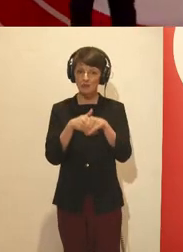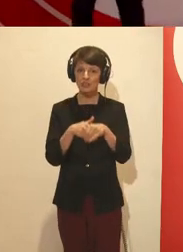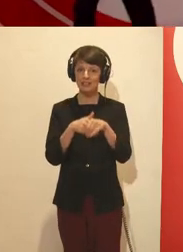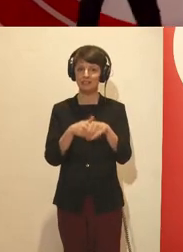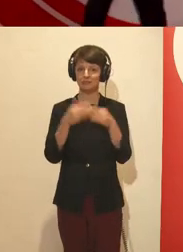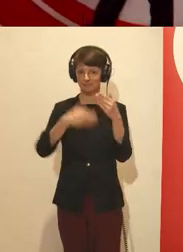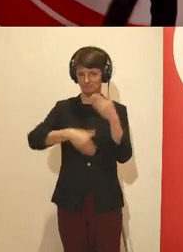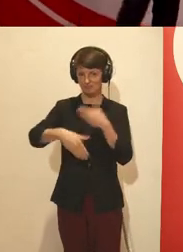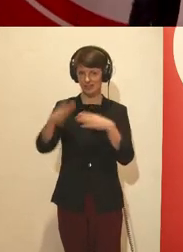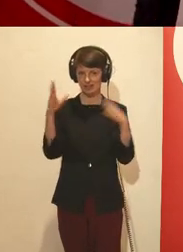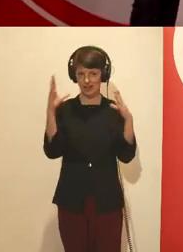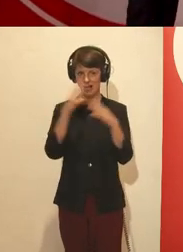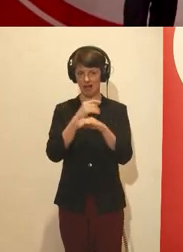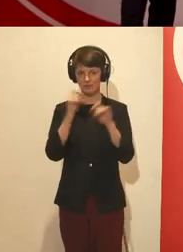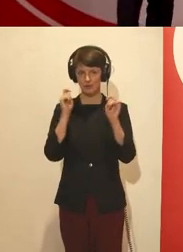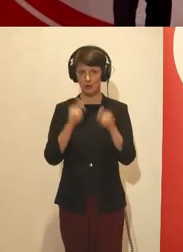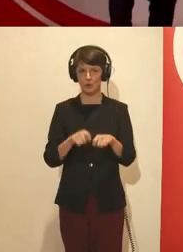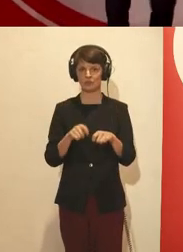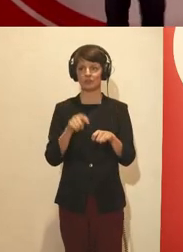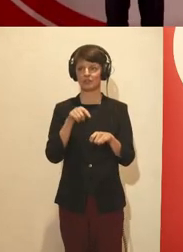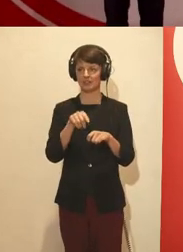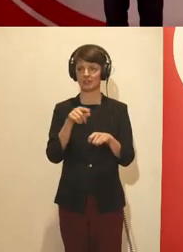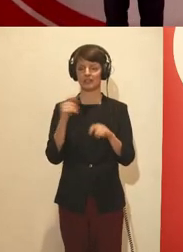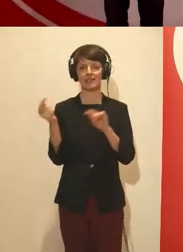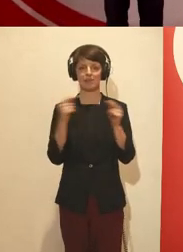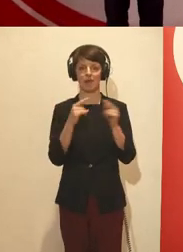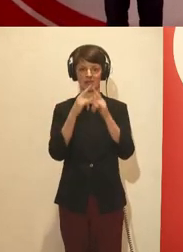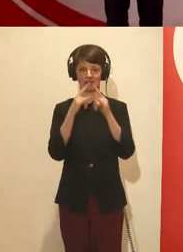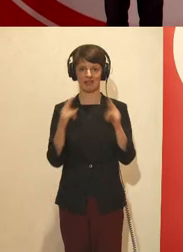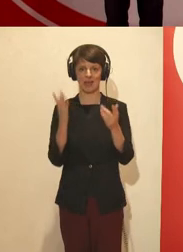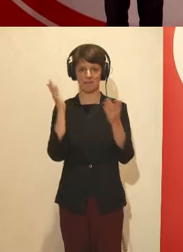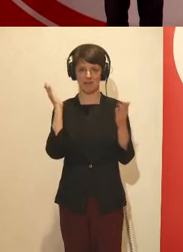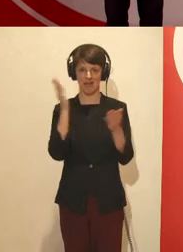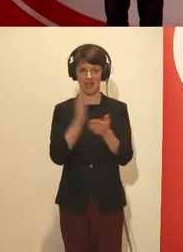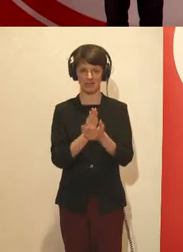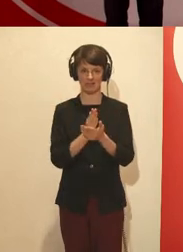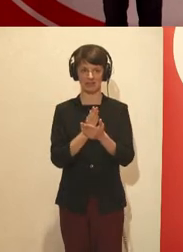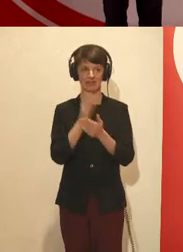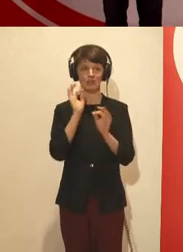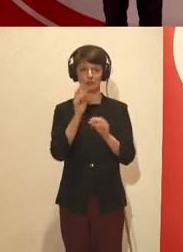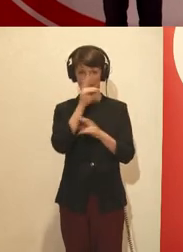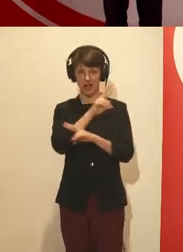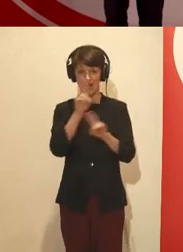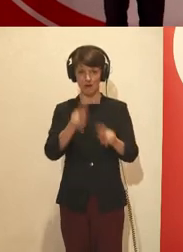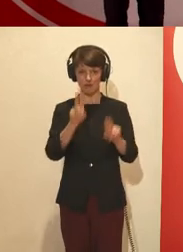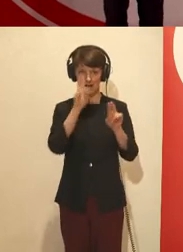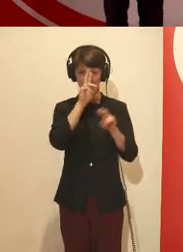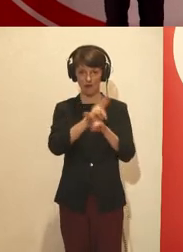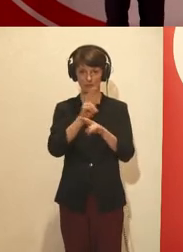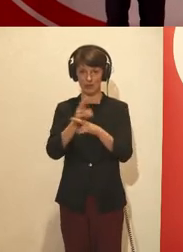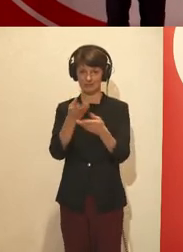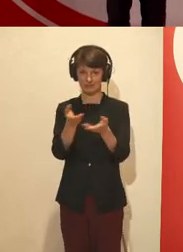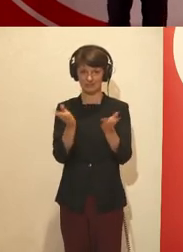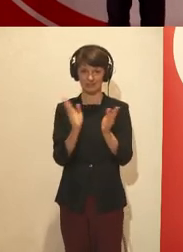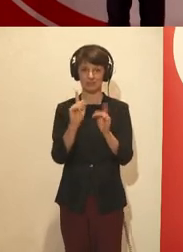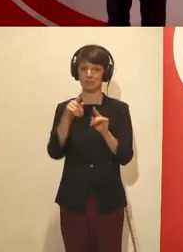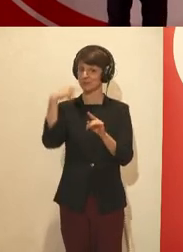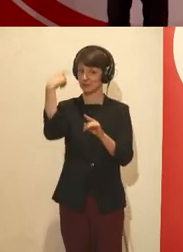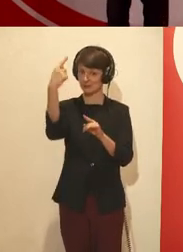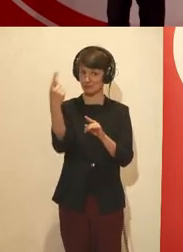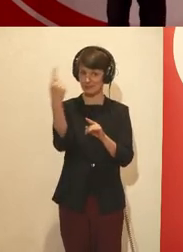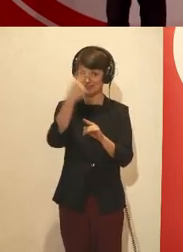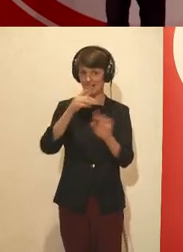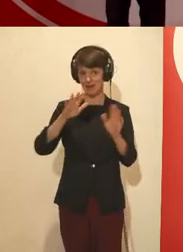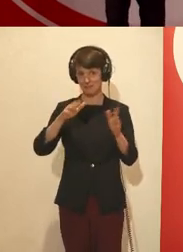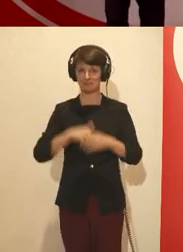abend und in das ende des debatten kämen passt auf euch auf und bis zum nächsten jahr